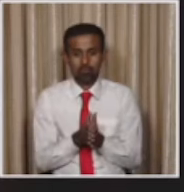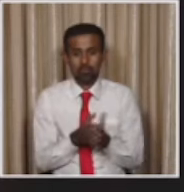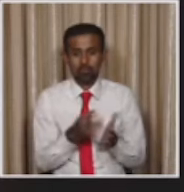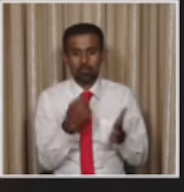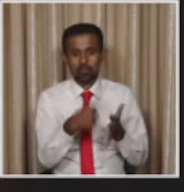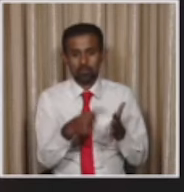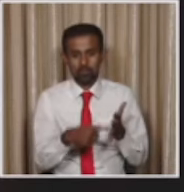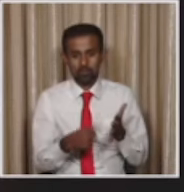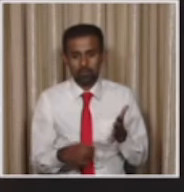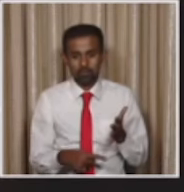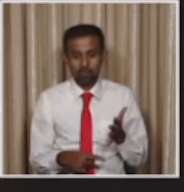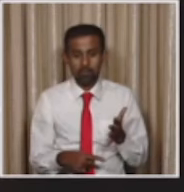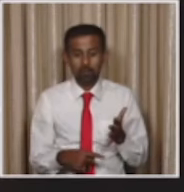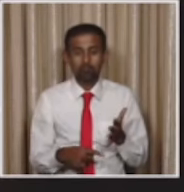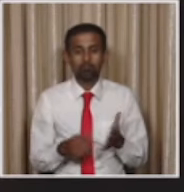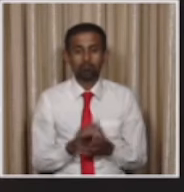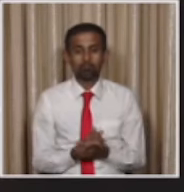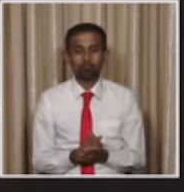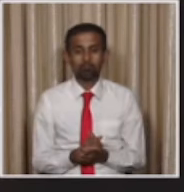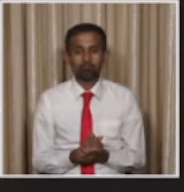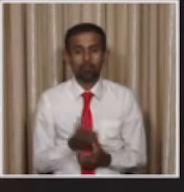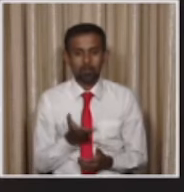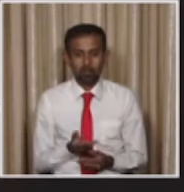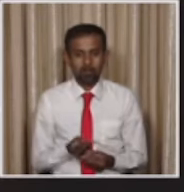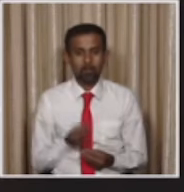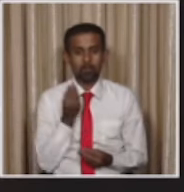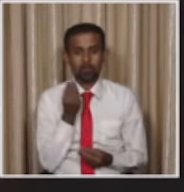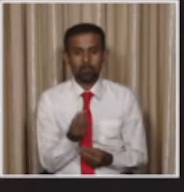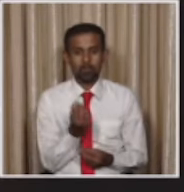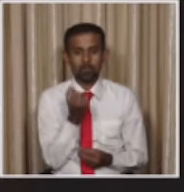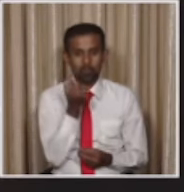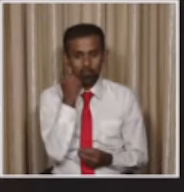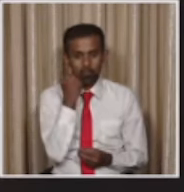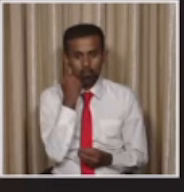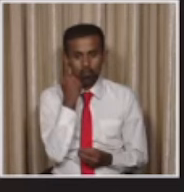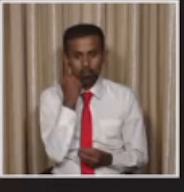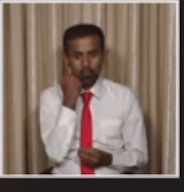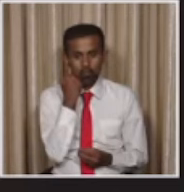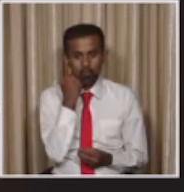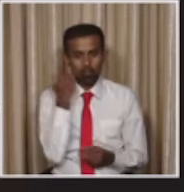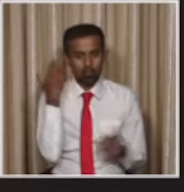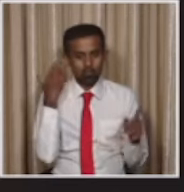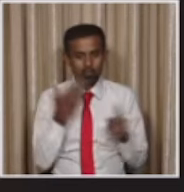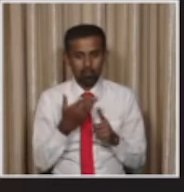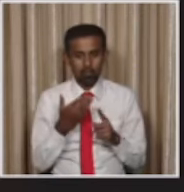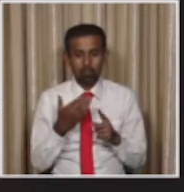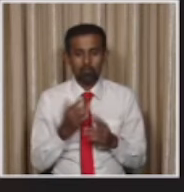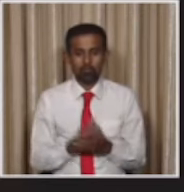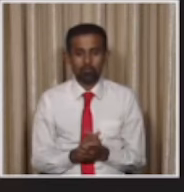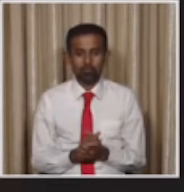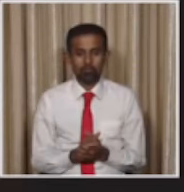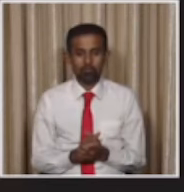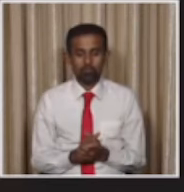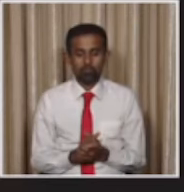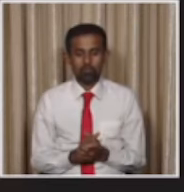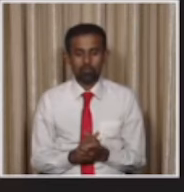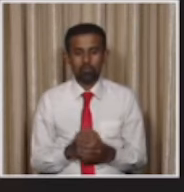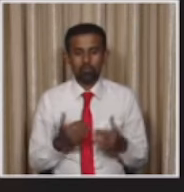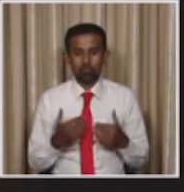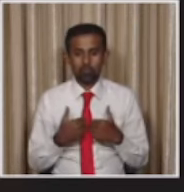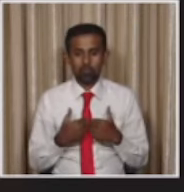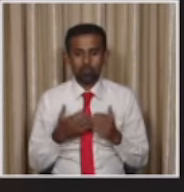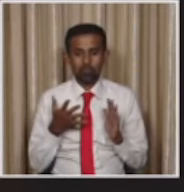kipayak sandaha me idiripat karana yojanawa gana mama hitanne api